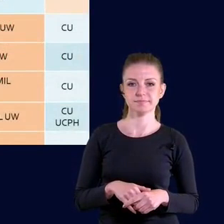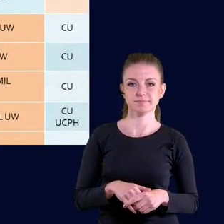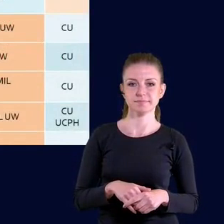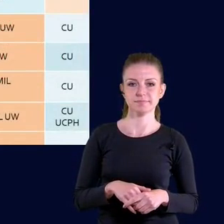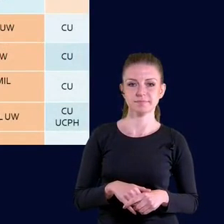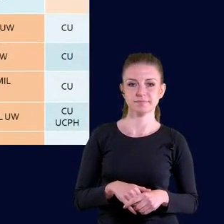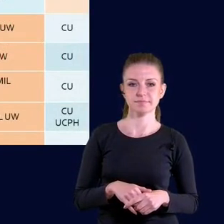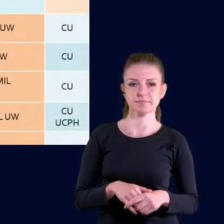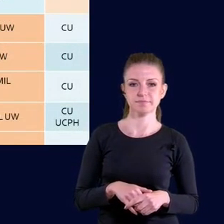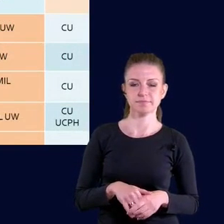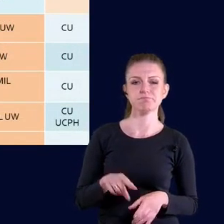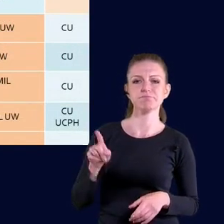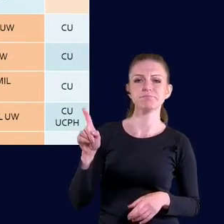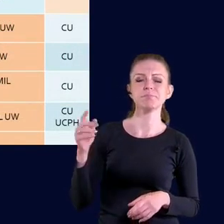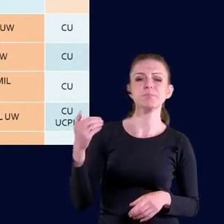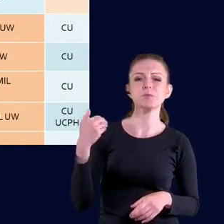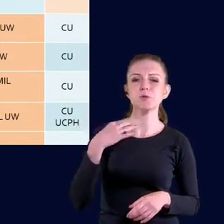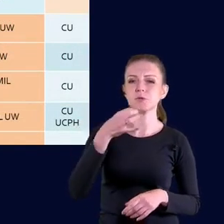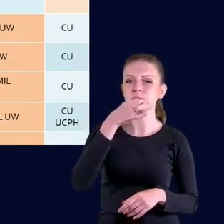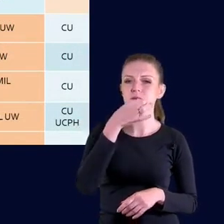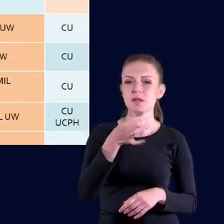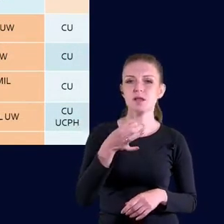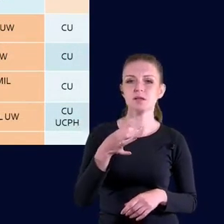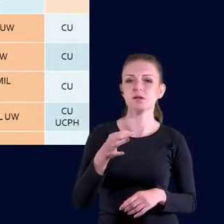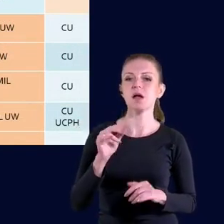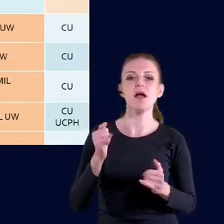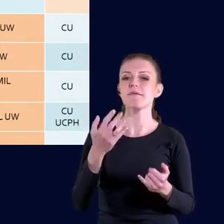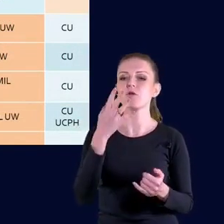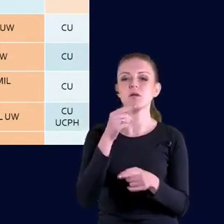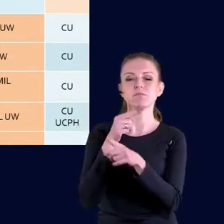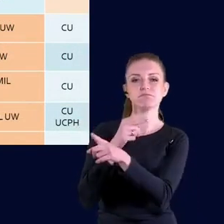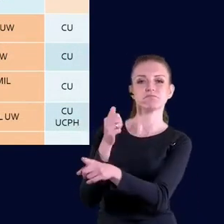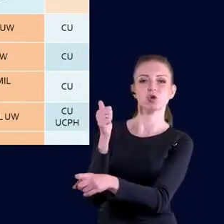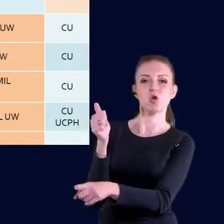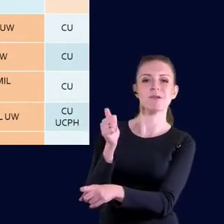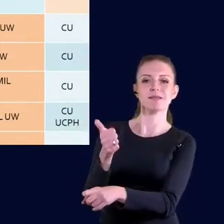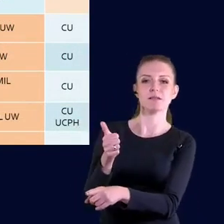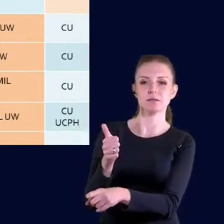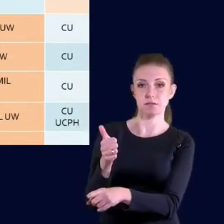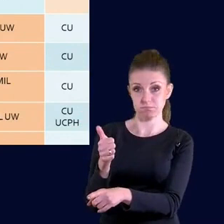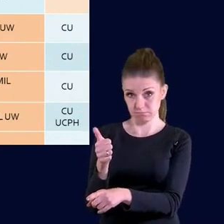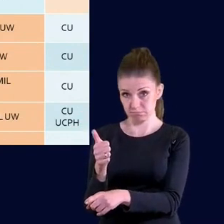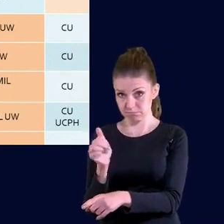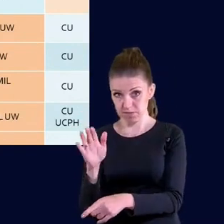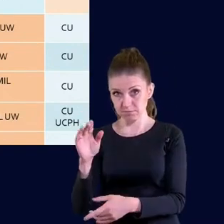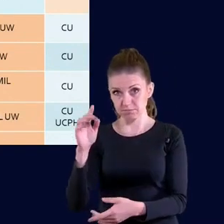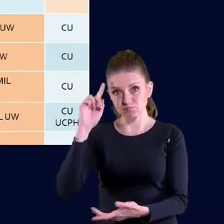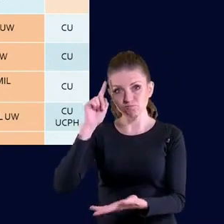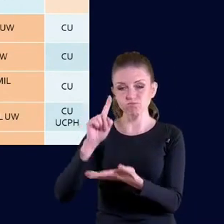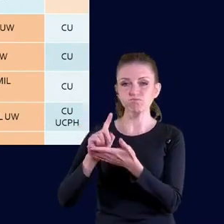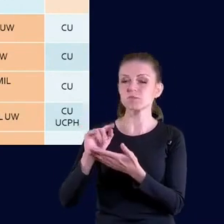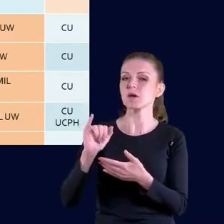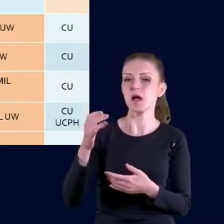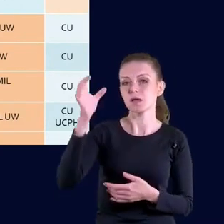Co to jest tutaj było pytanie o kompetencje tak i to kompetencje zarówno personelu